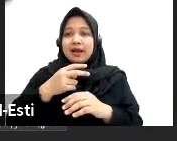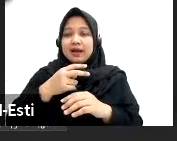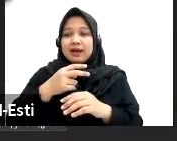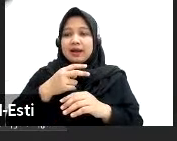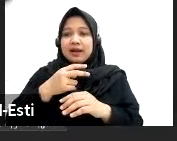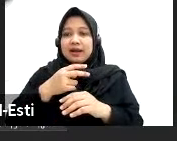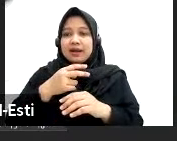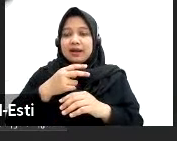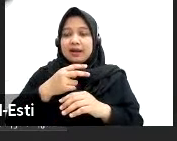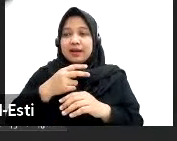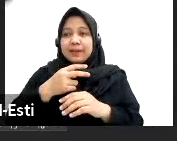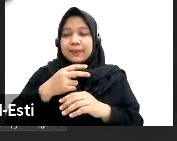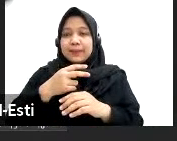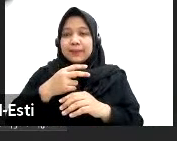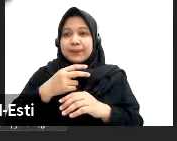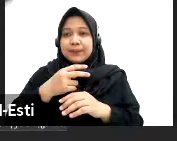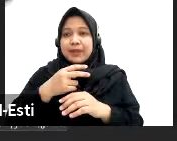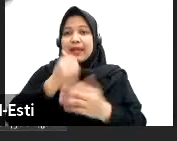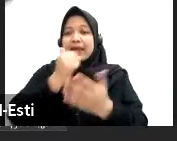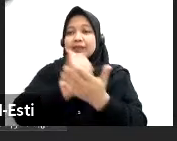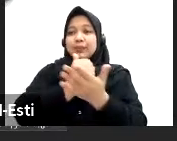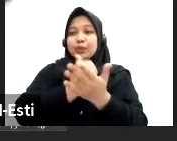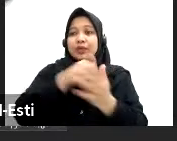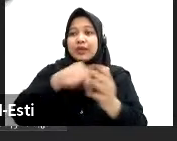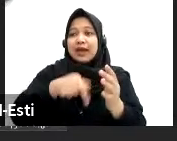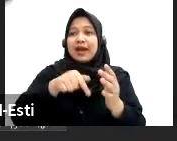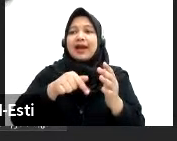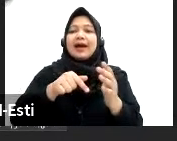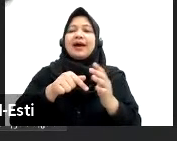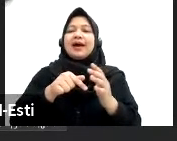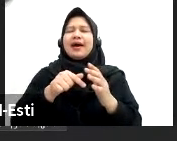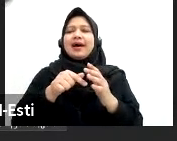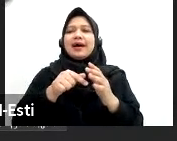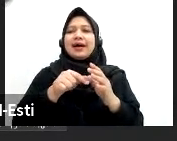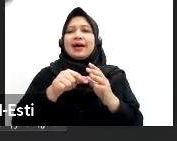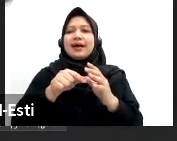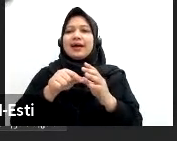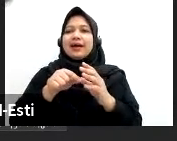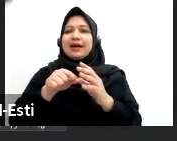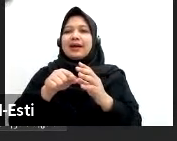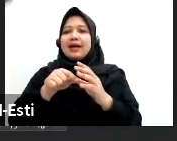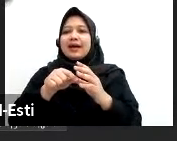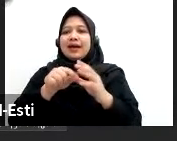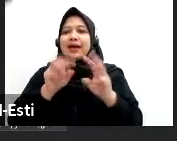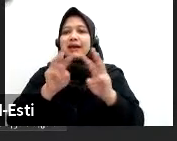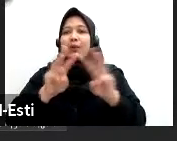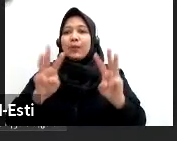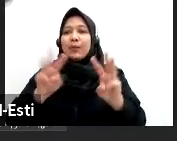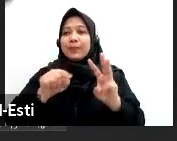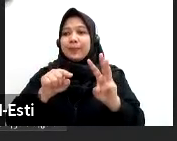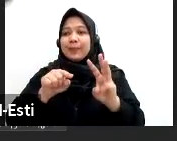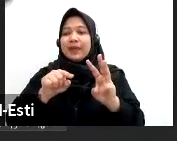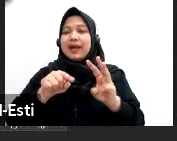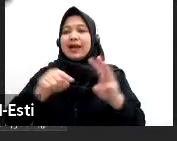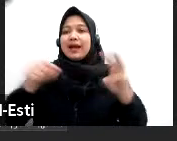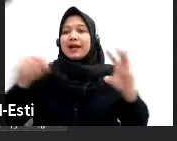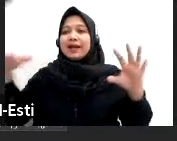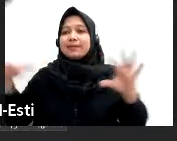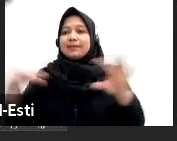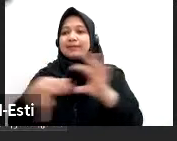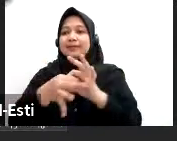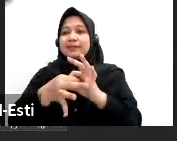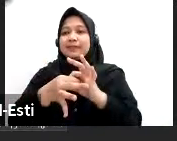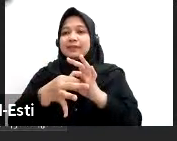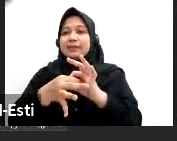kita sudah memiliki portal sendiri yang terintegrasi dengan 9kl